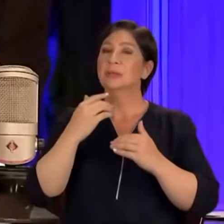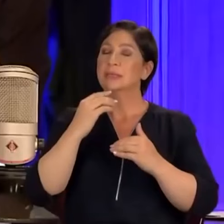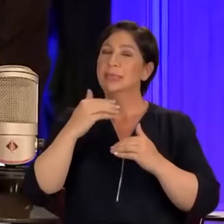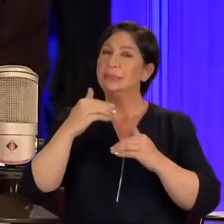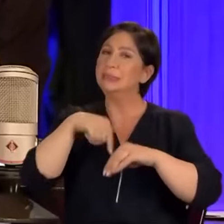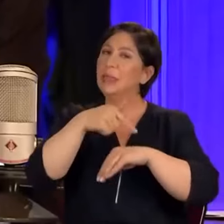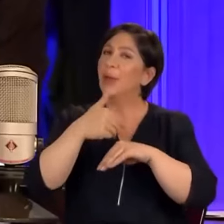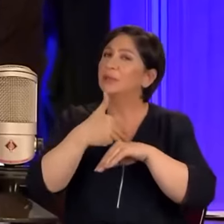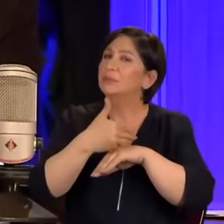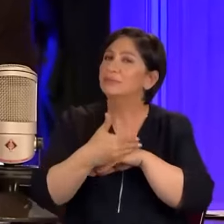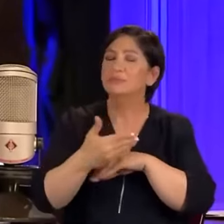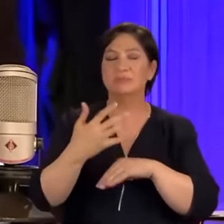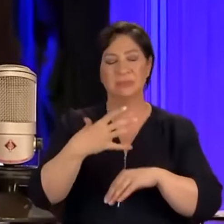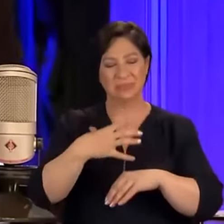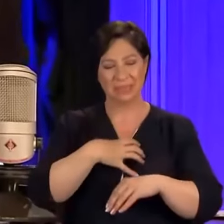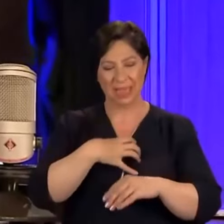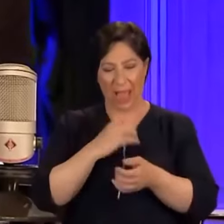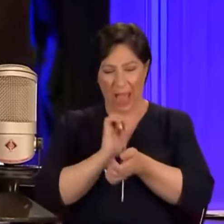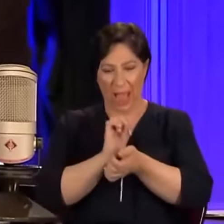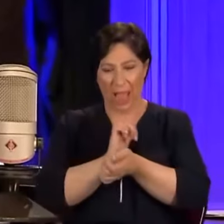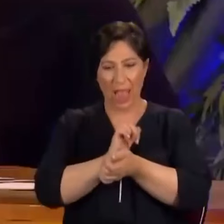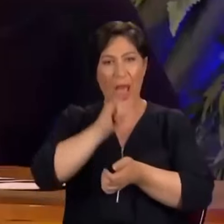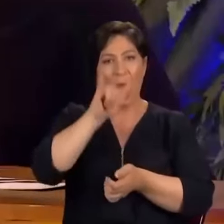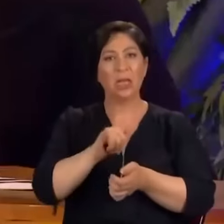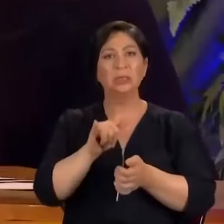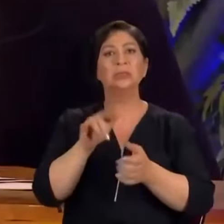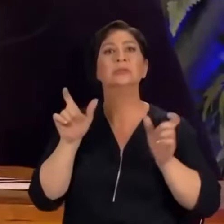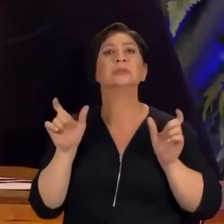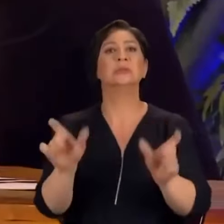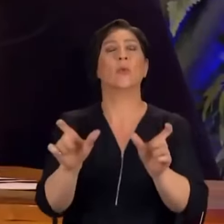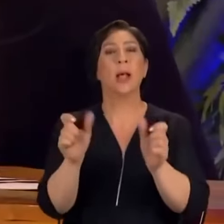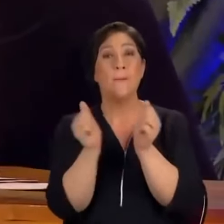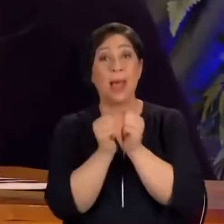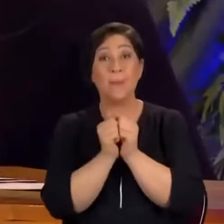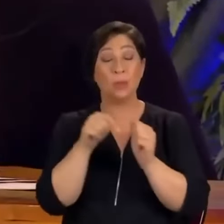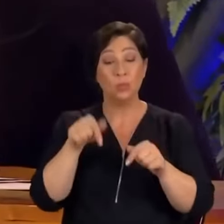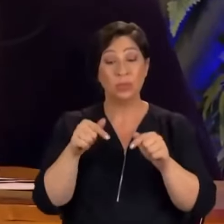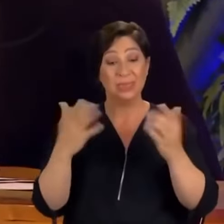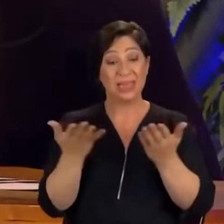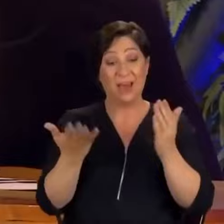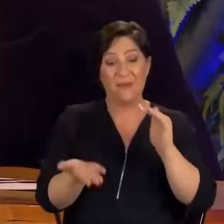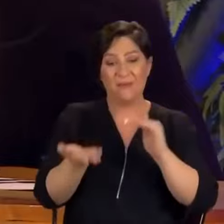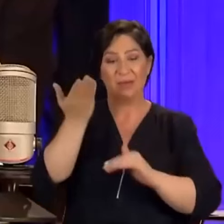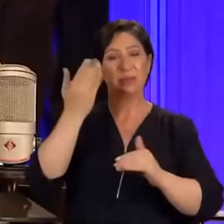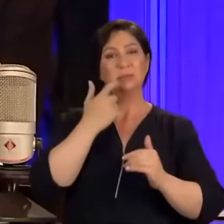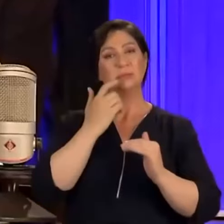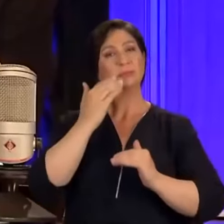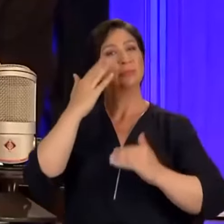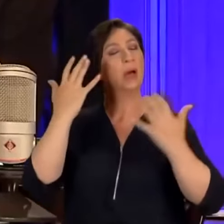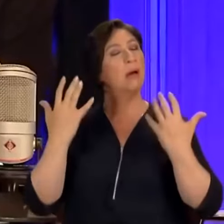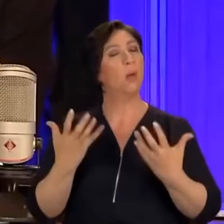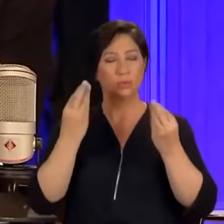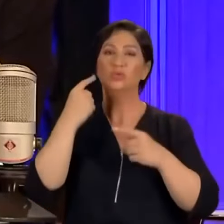Eee nasıl söyleyeyim sana kendi ailenin haklarını savunmakla beraber gittikçe burada daha fazla olgunluk göstereceğini